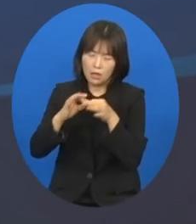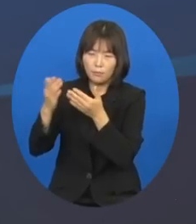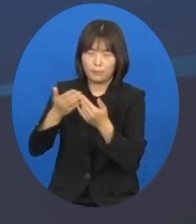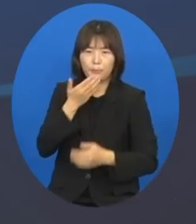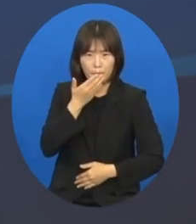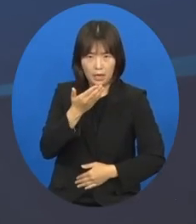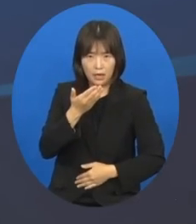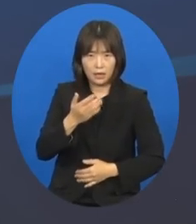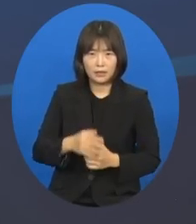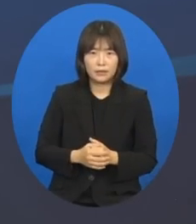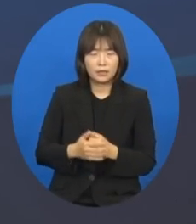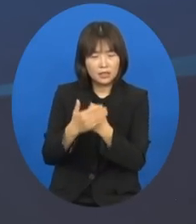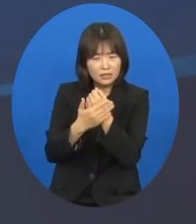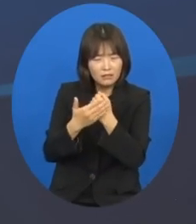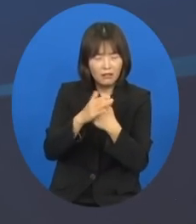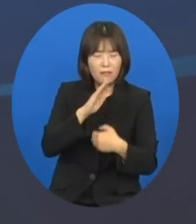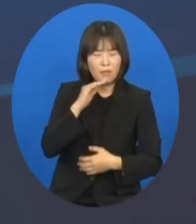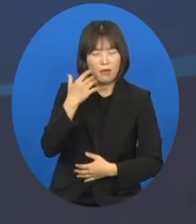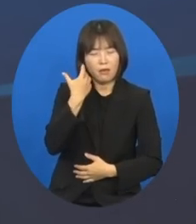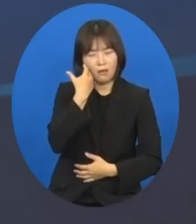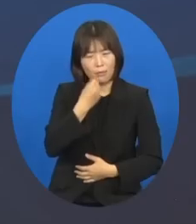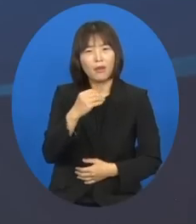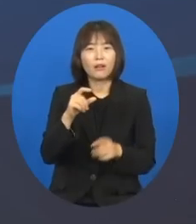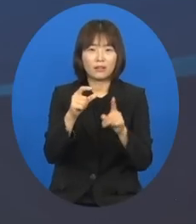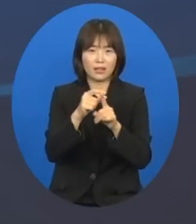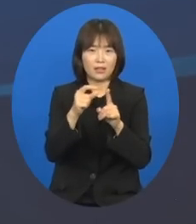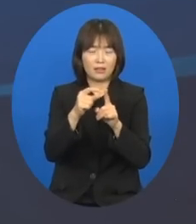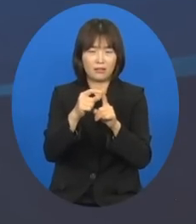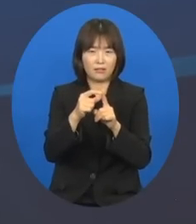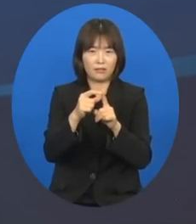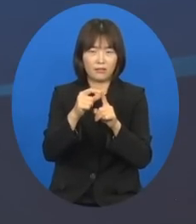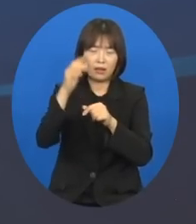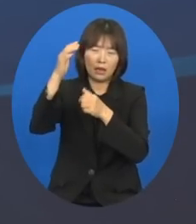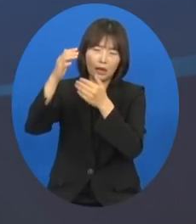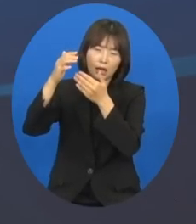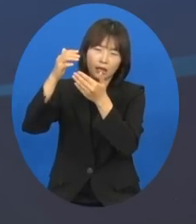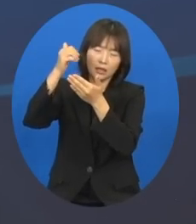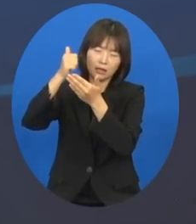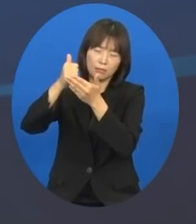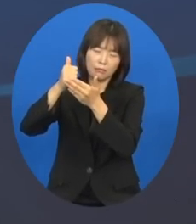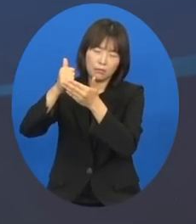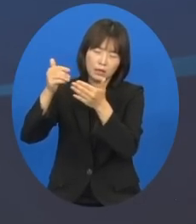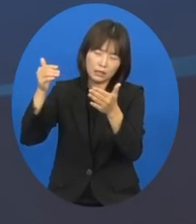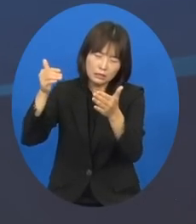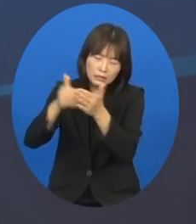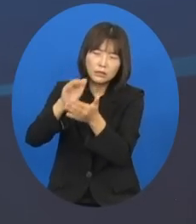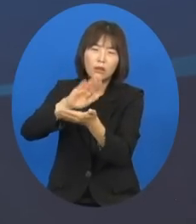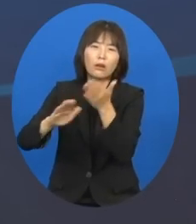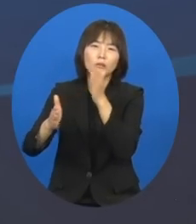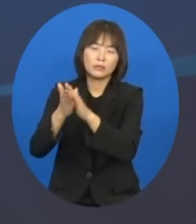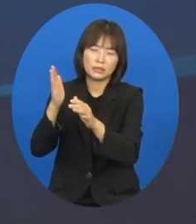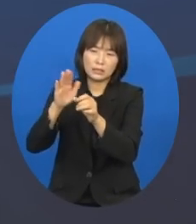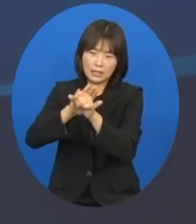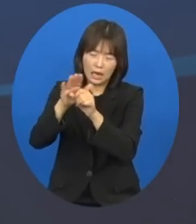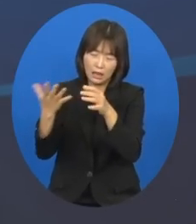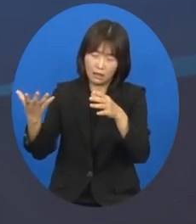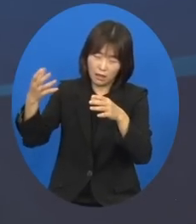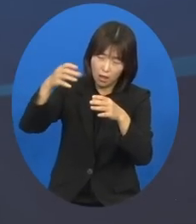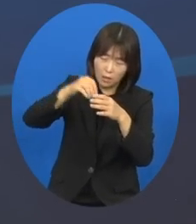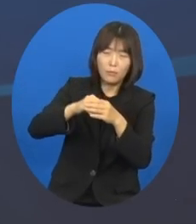은혜라는게 참 매력적인 단어입니다 평없는 하나님의 사랑이 다 집약된 단어가